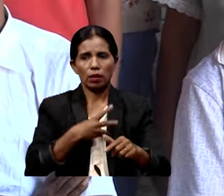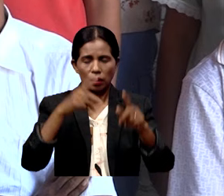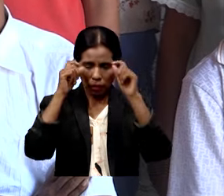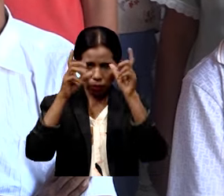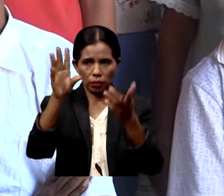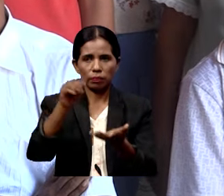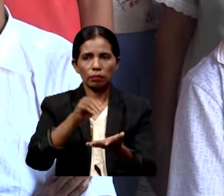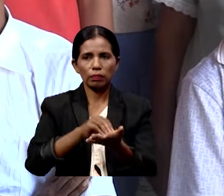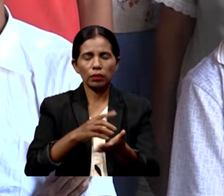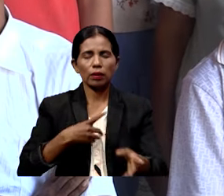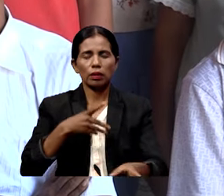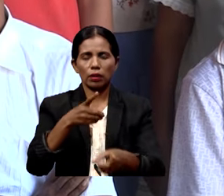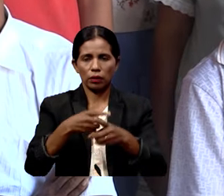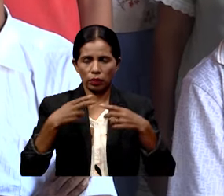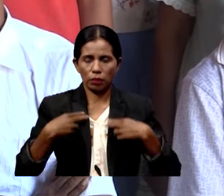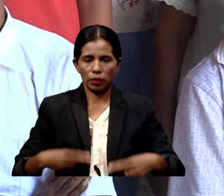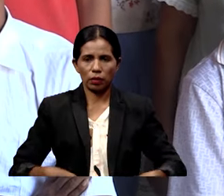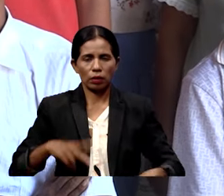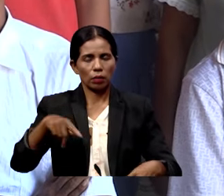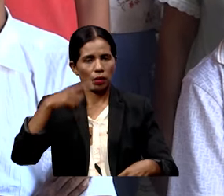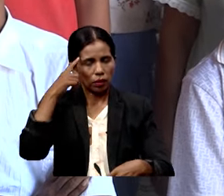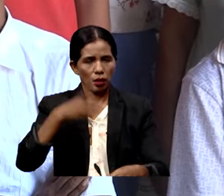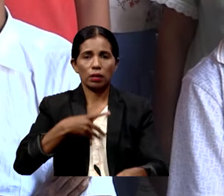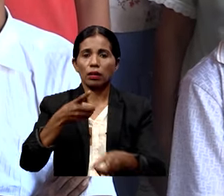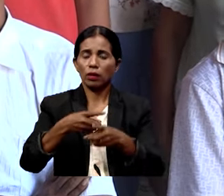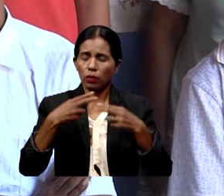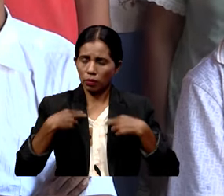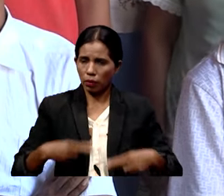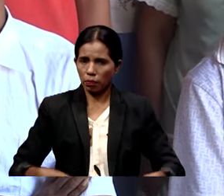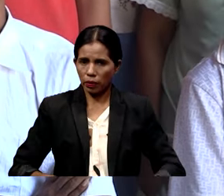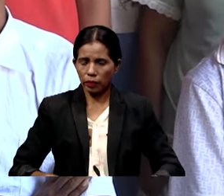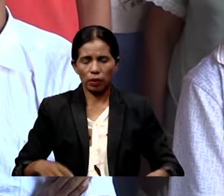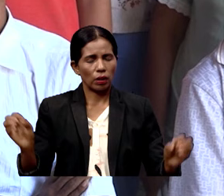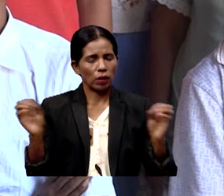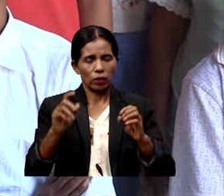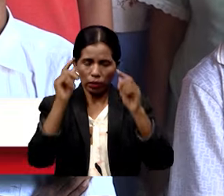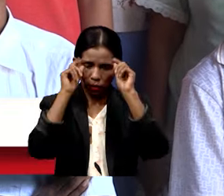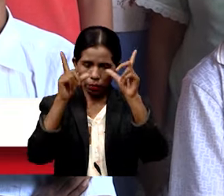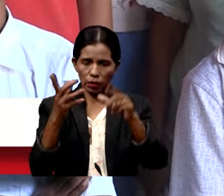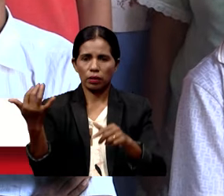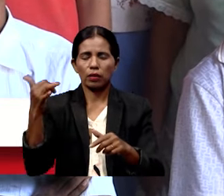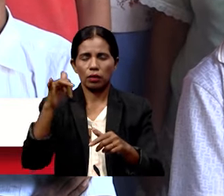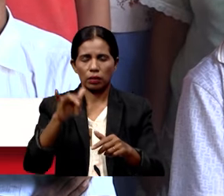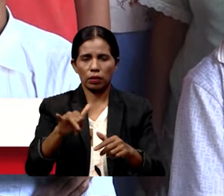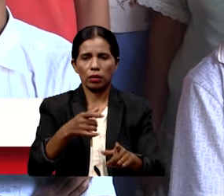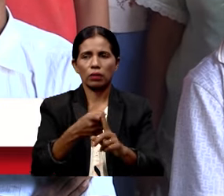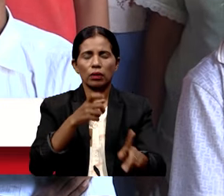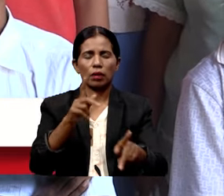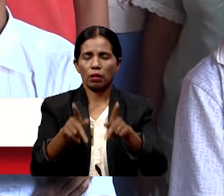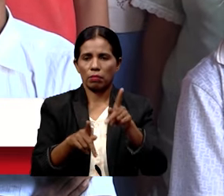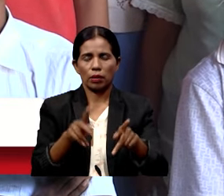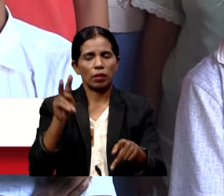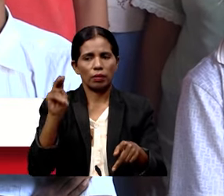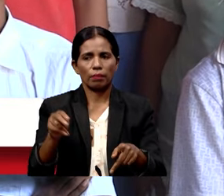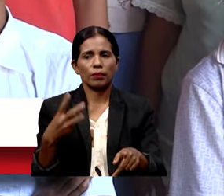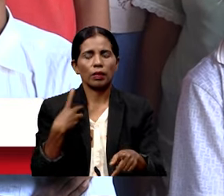adopta batita direitos humanos, politika direitos humanos. Laos, Timor-Leste sirna hira nenul resiliman ini kusta.